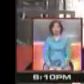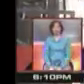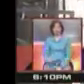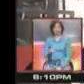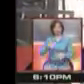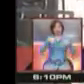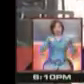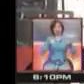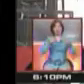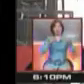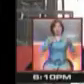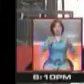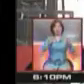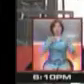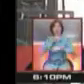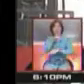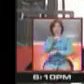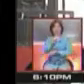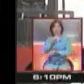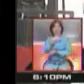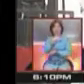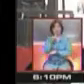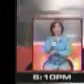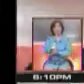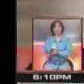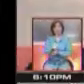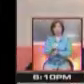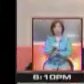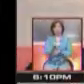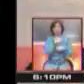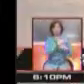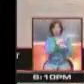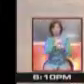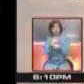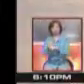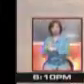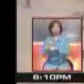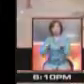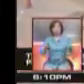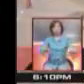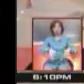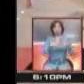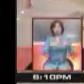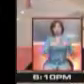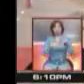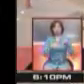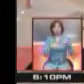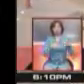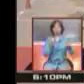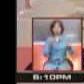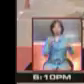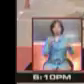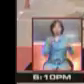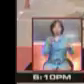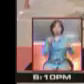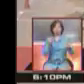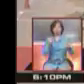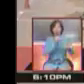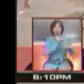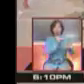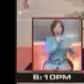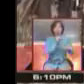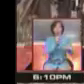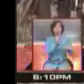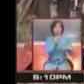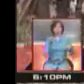Kailangan maganda. Sunod siguro may ayos yung mga illegal vendors. Pero sakto sa pagpapagandang ito, ang gaganaping Asian Development Bank Summit sa